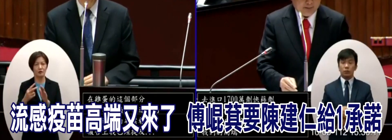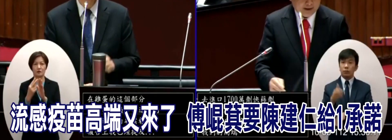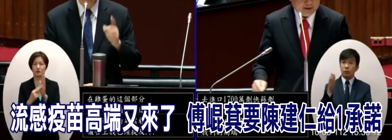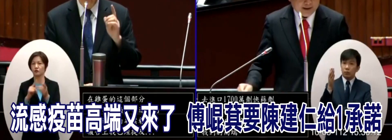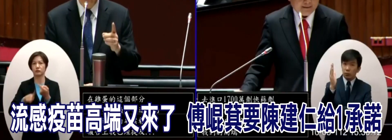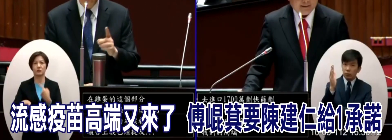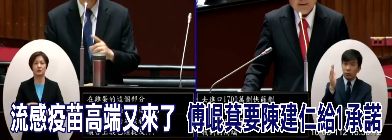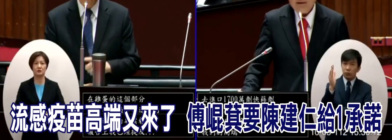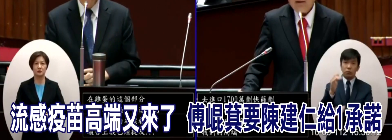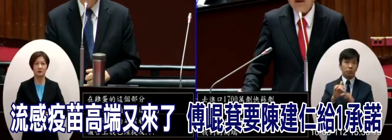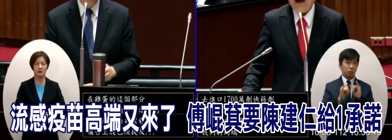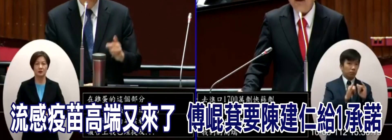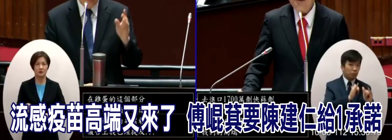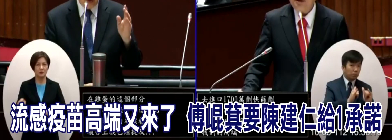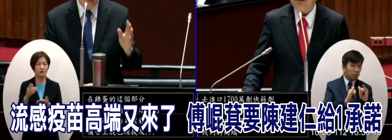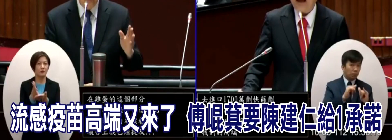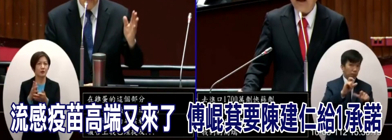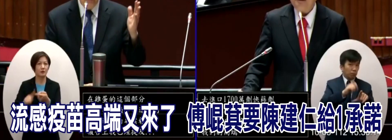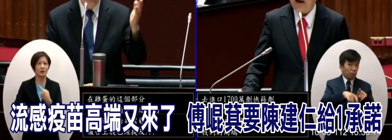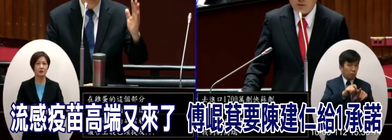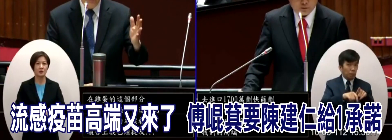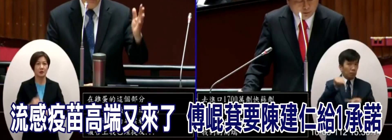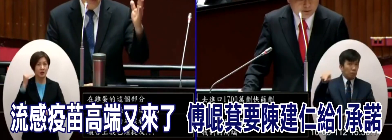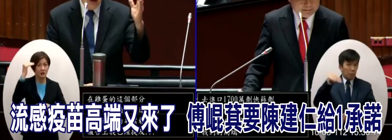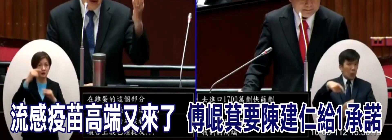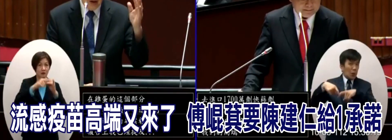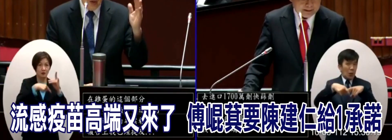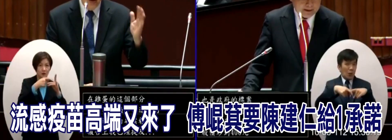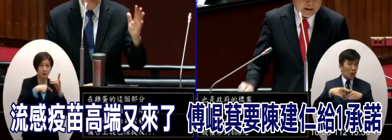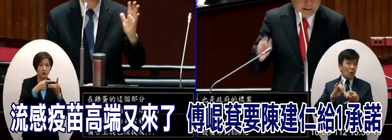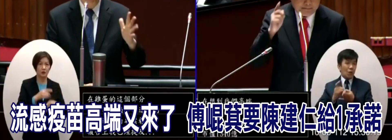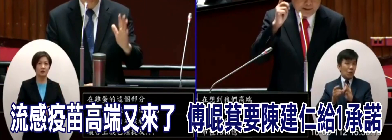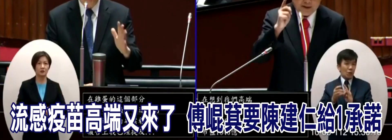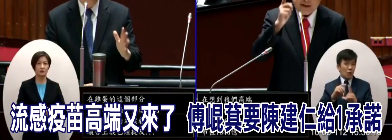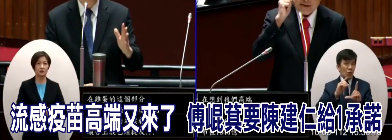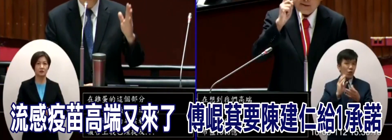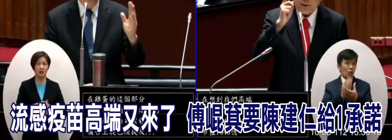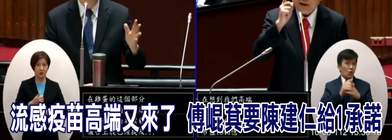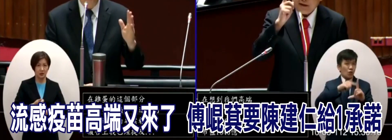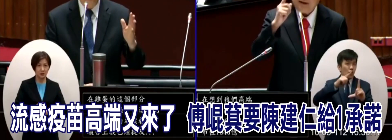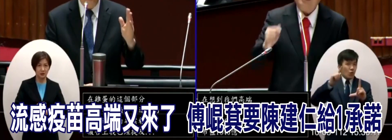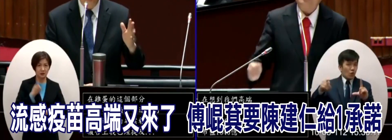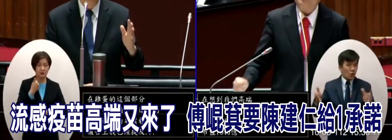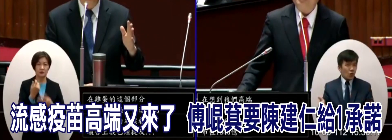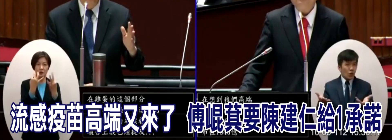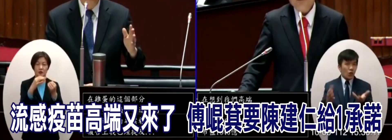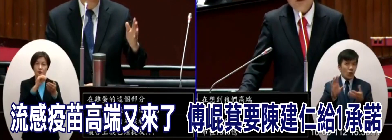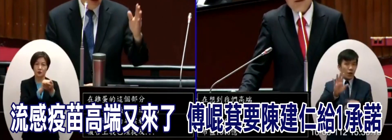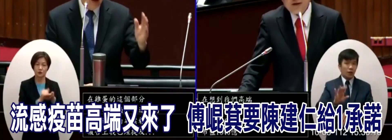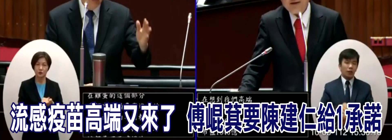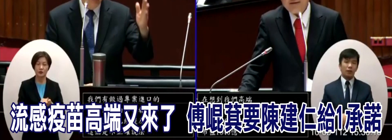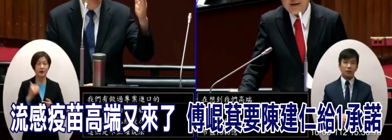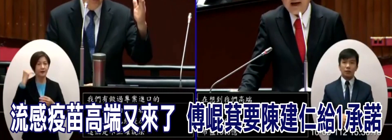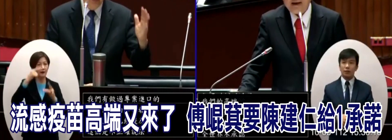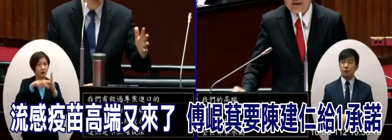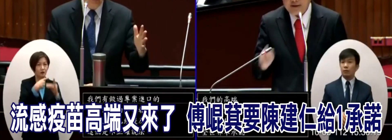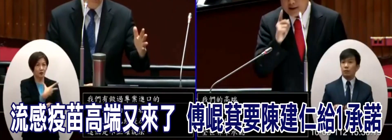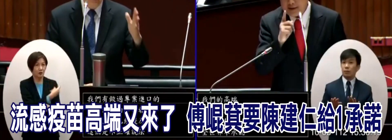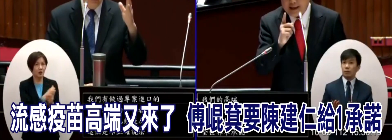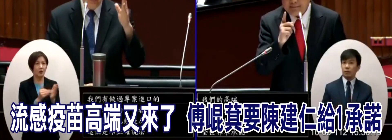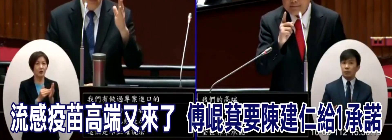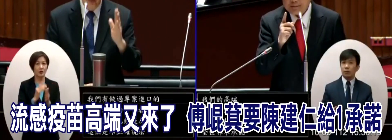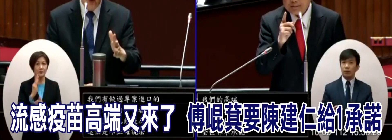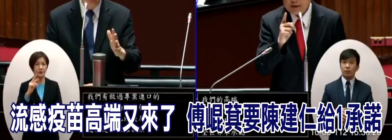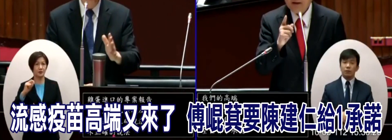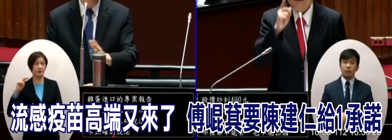的说法，这不正确的说法。 连 高端在 real world data 里面，高端的效果跟